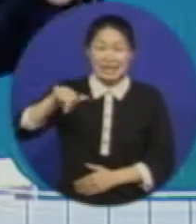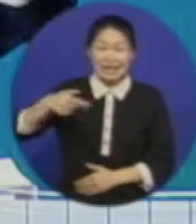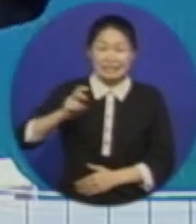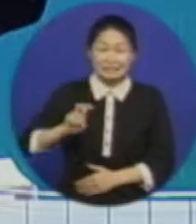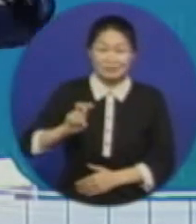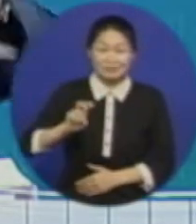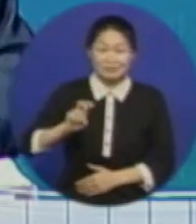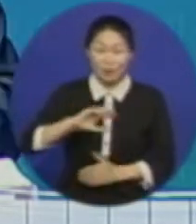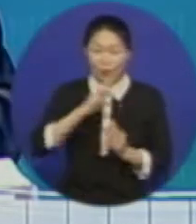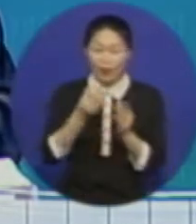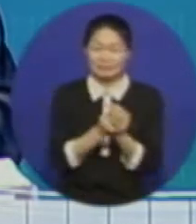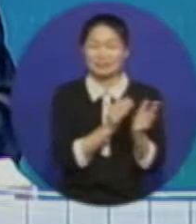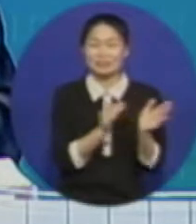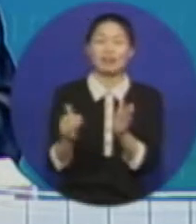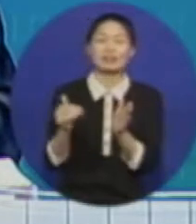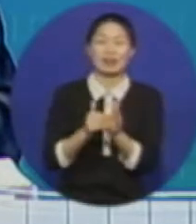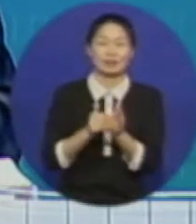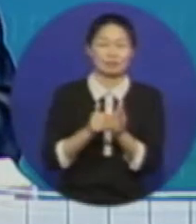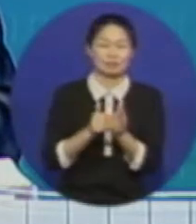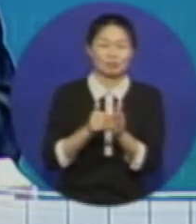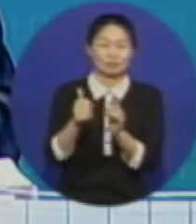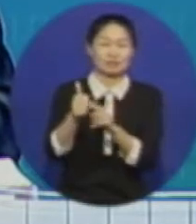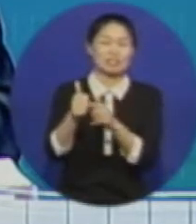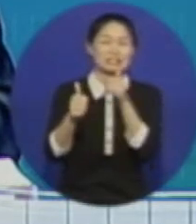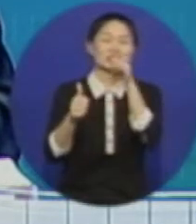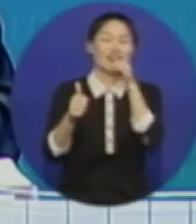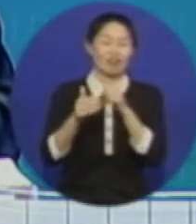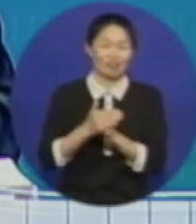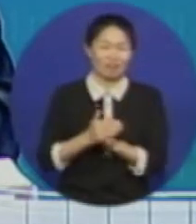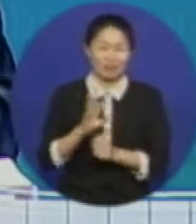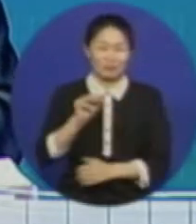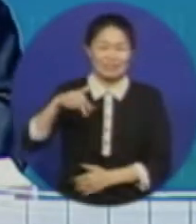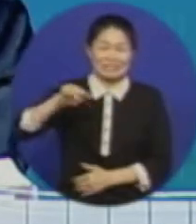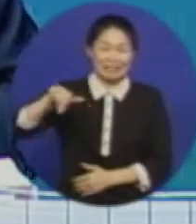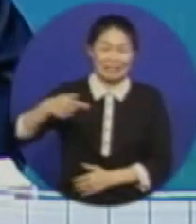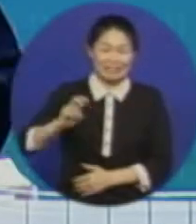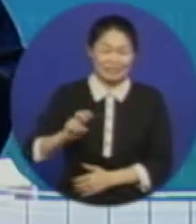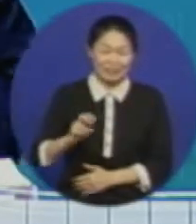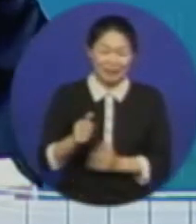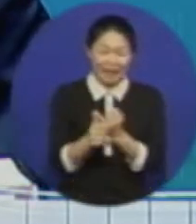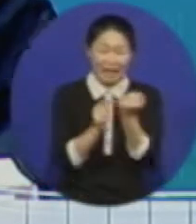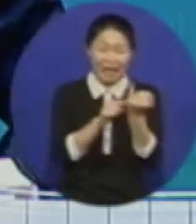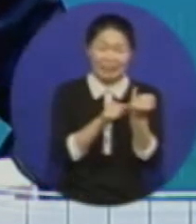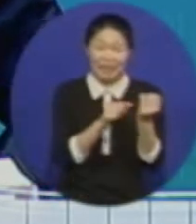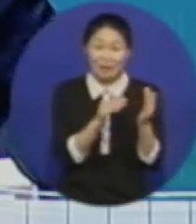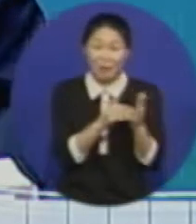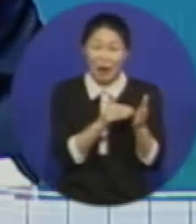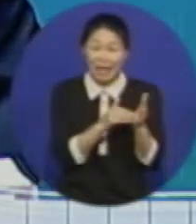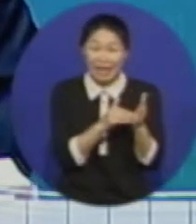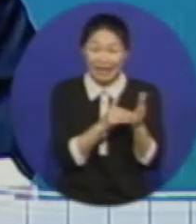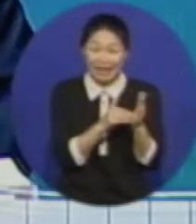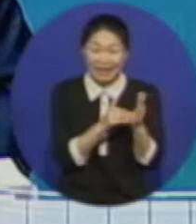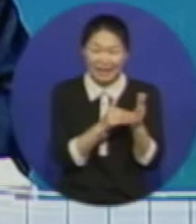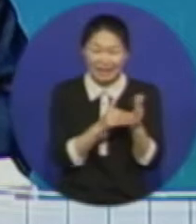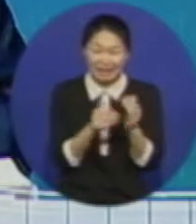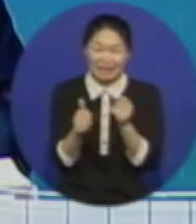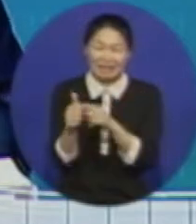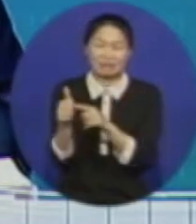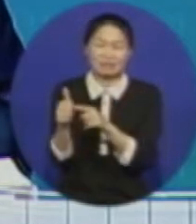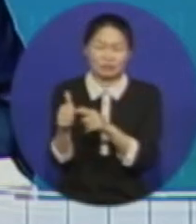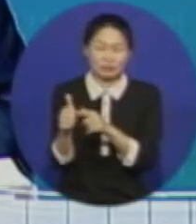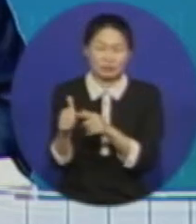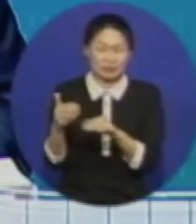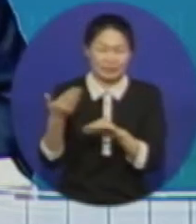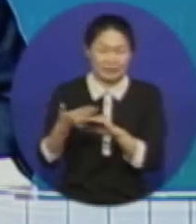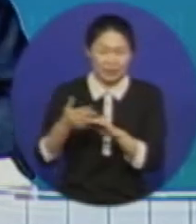완전히 정리한 분이 나왔어요 비자금 아내 모르게 비자금 남자도 딴 주머니